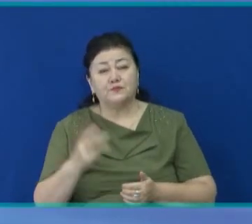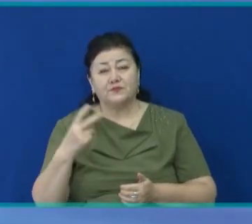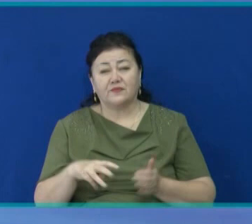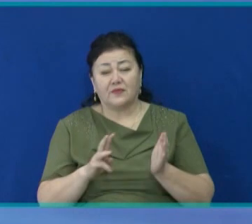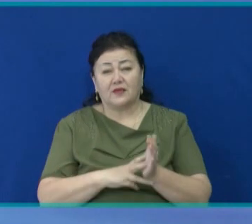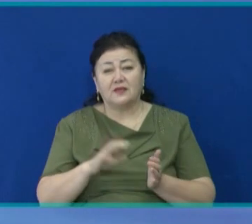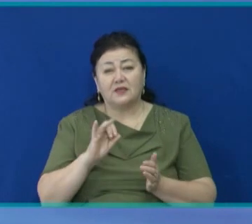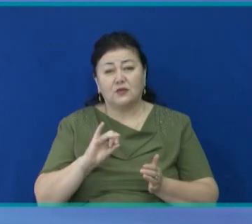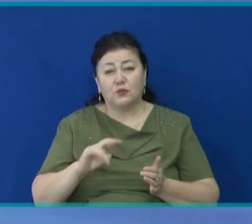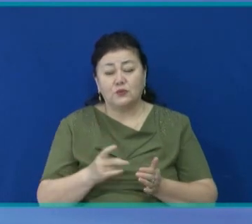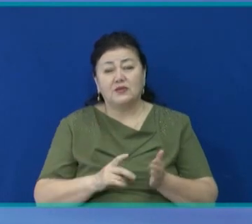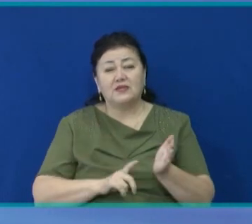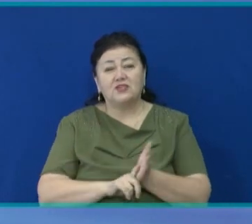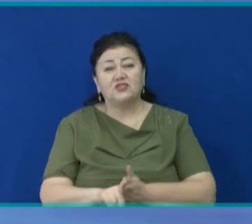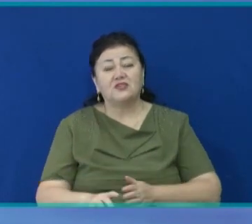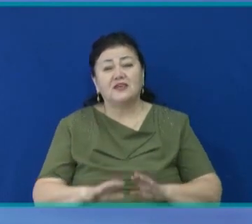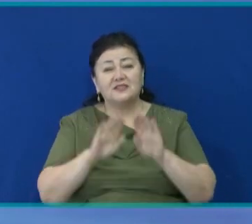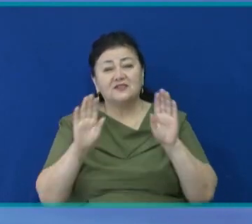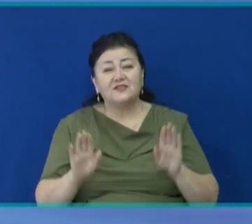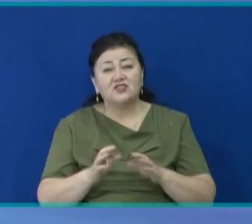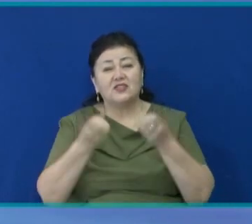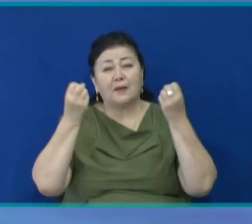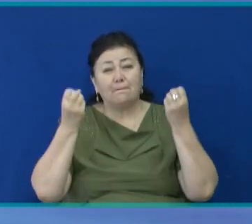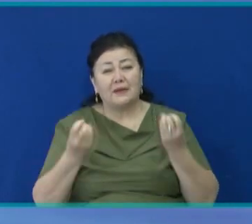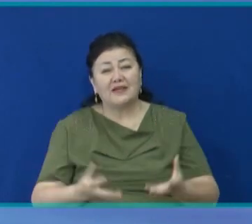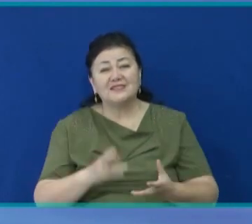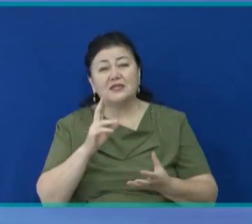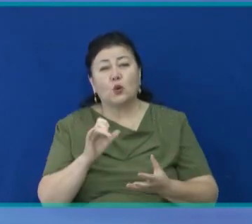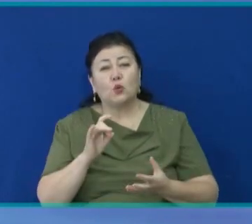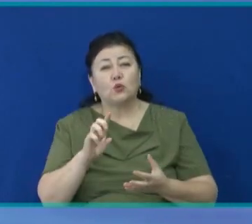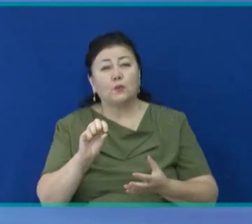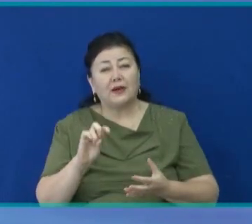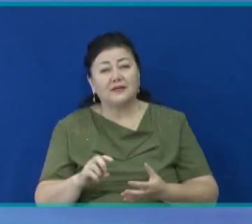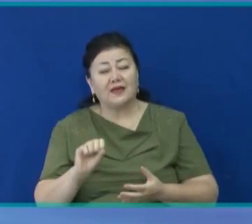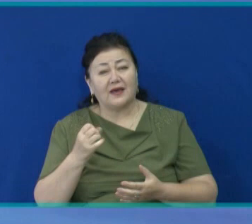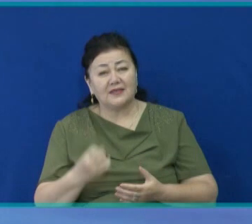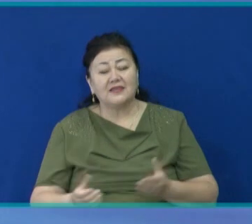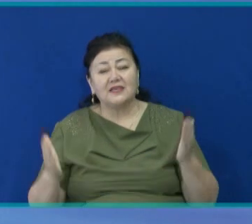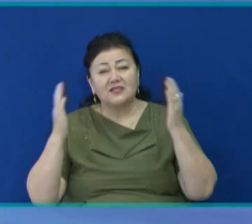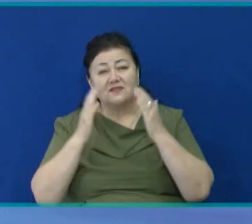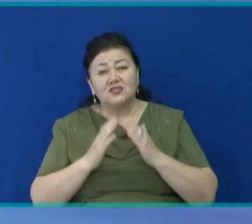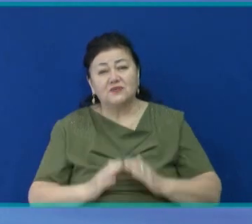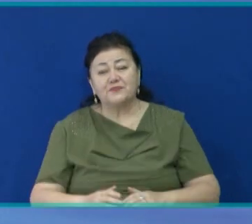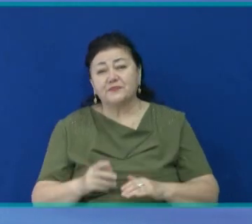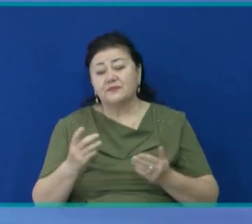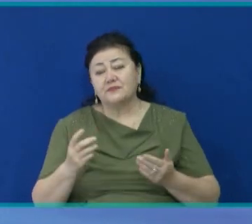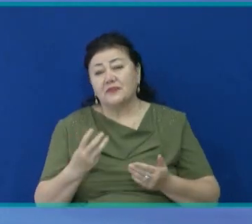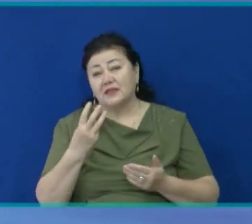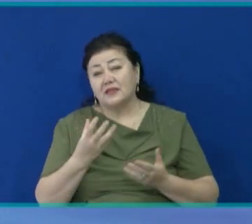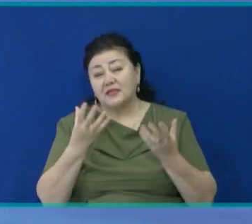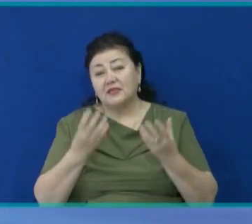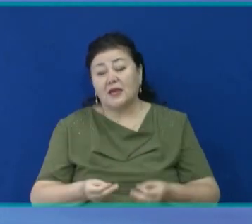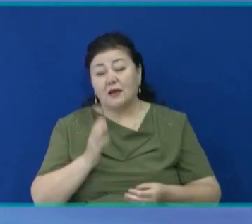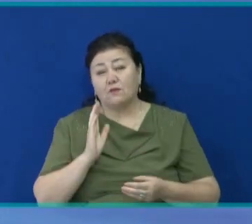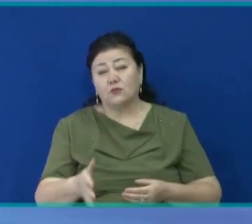28 июня начинается священный праздник Курбан-Айт. Это один из главных религиозных праздников для мусульман. В течение 3 дней будут